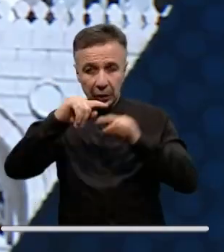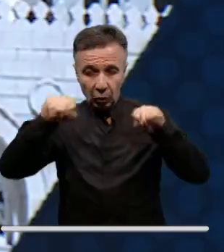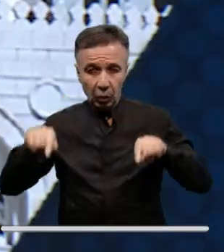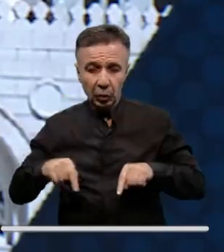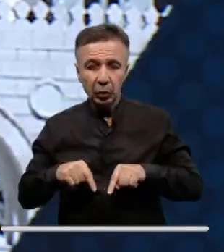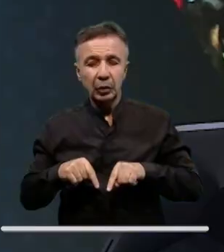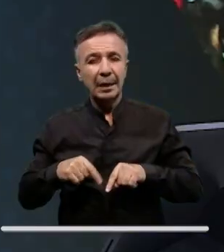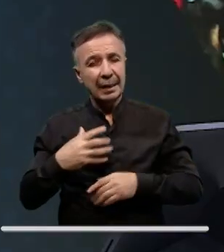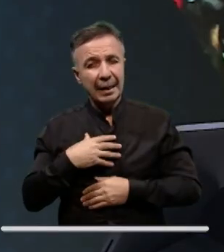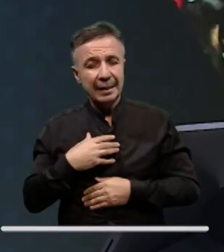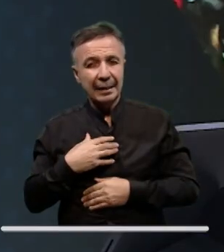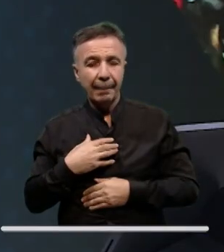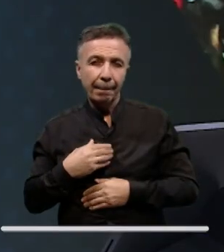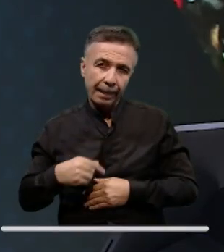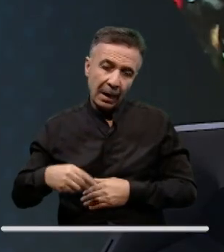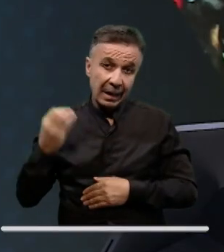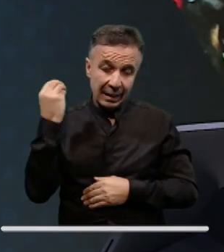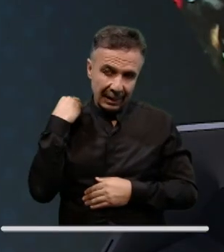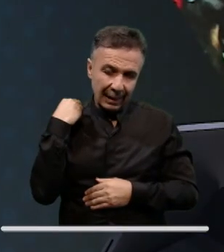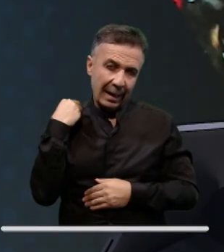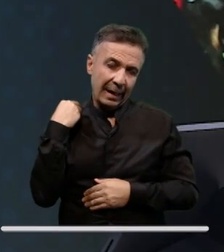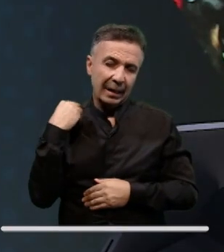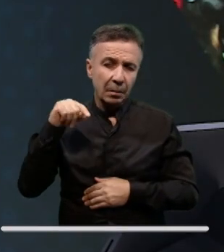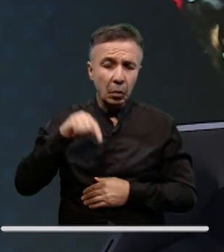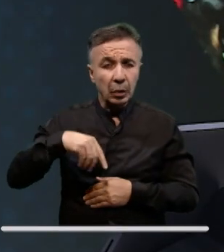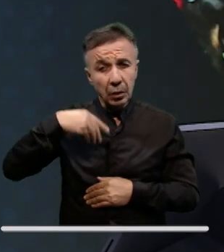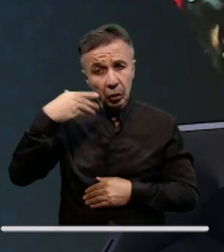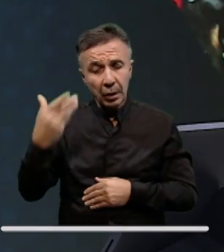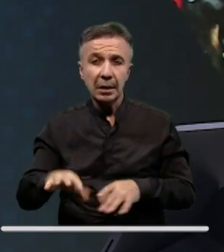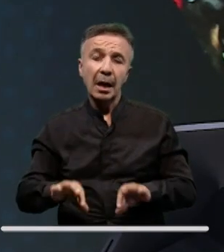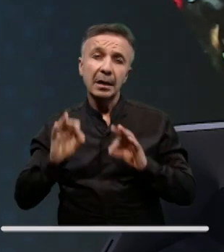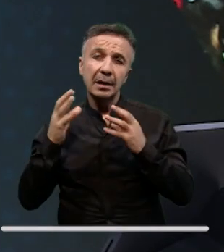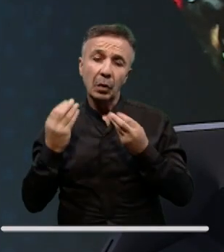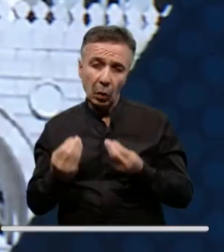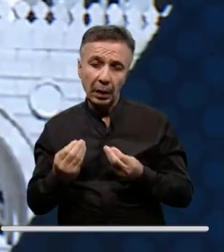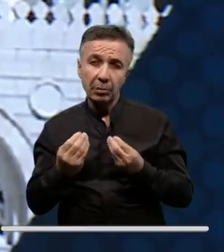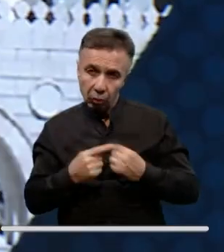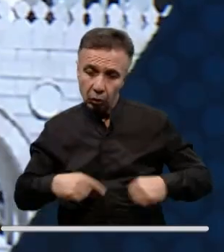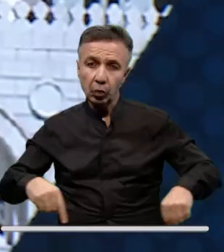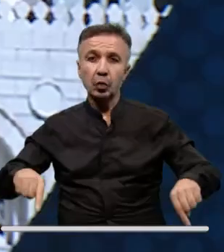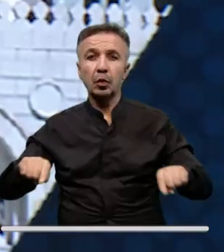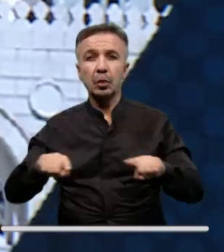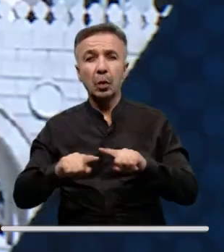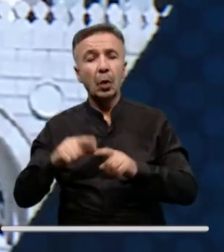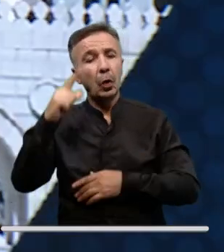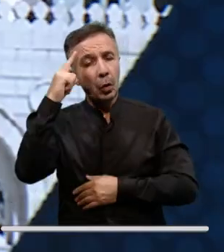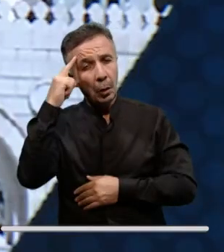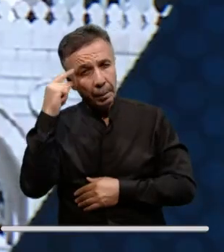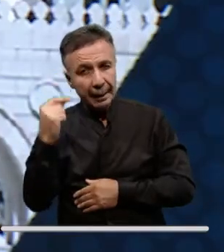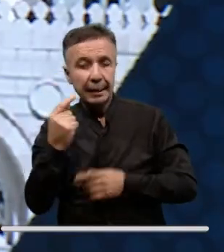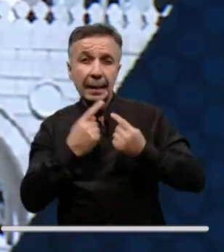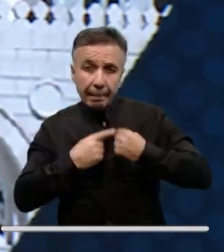kendisini güncelleyerek bugünden sonrasına hazırlayan kurulumuzun o bilgilerini